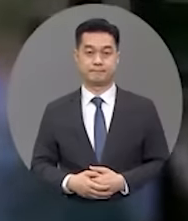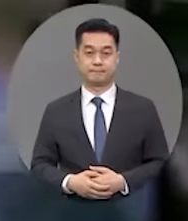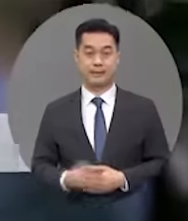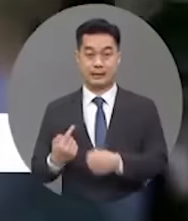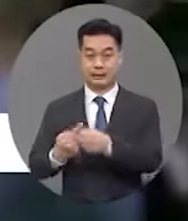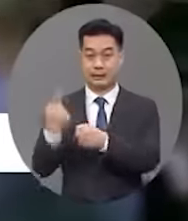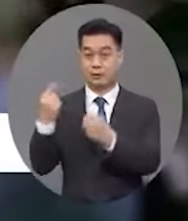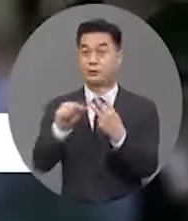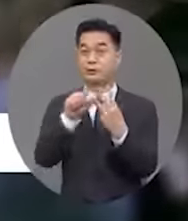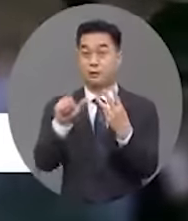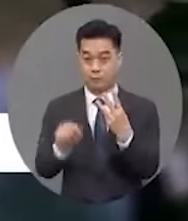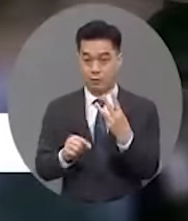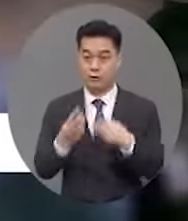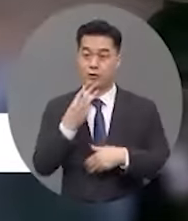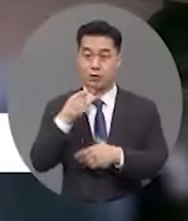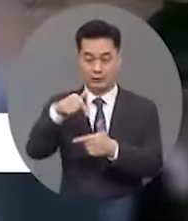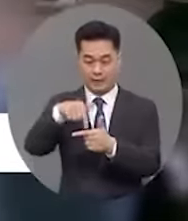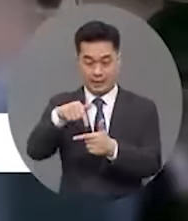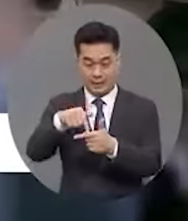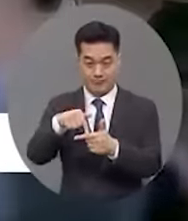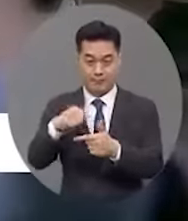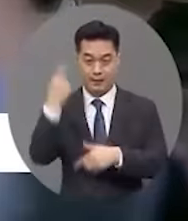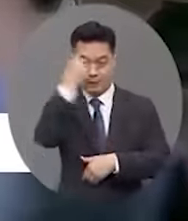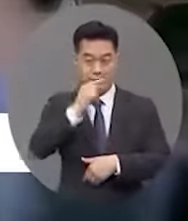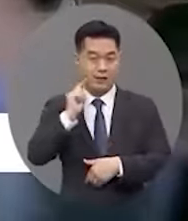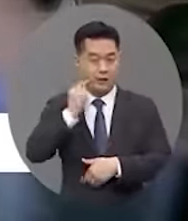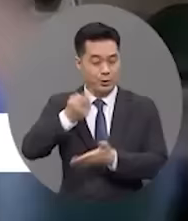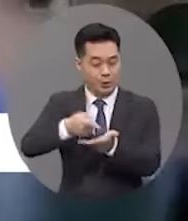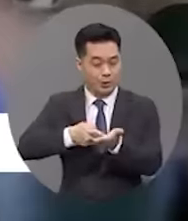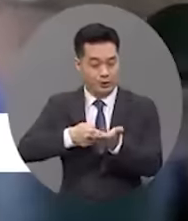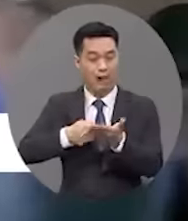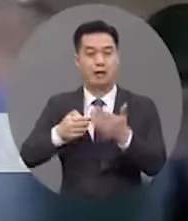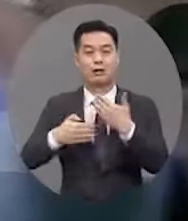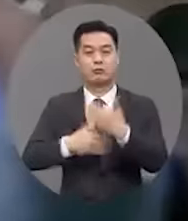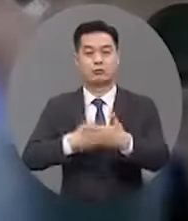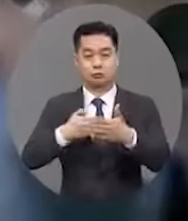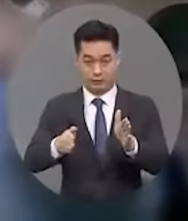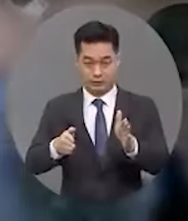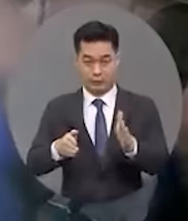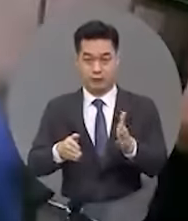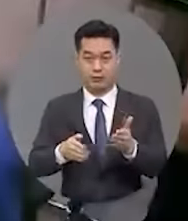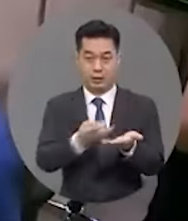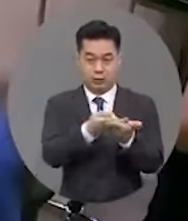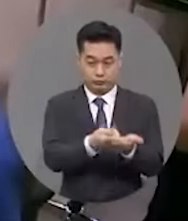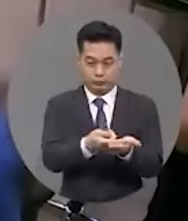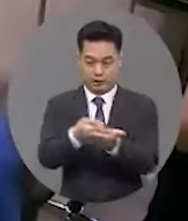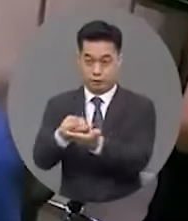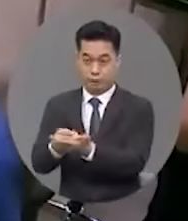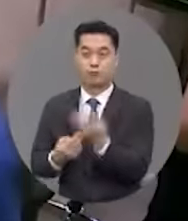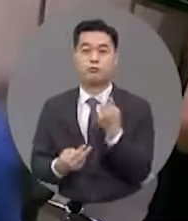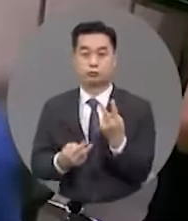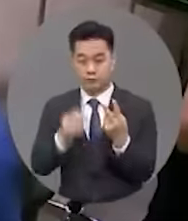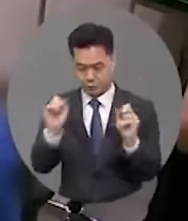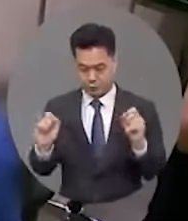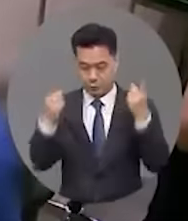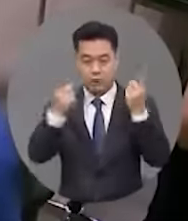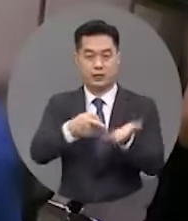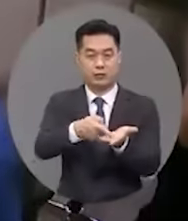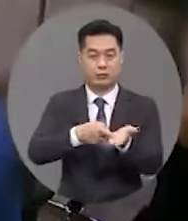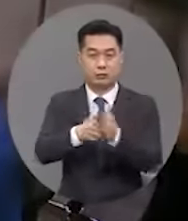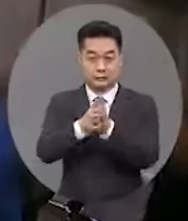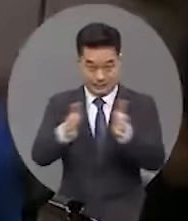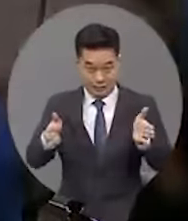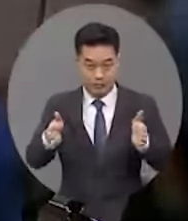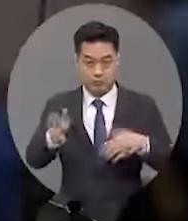지난해 3월 서울 강남의 한 성형외과 수술실. 한 수술방에 두 개의 수술대를 놓고 동시에 수술이